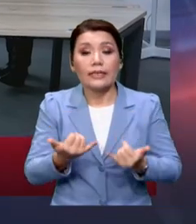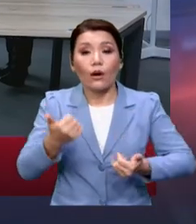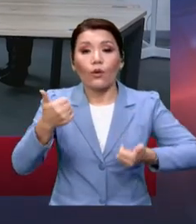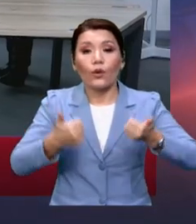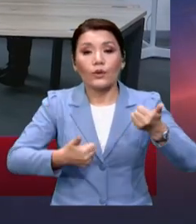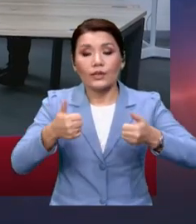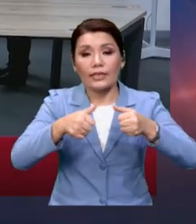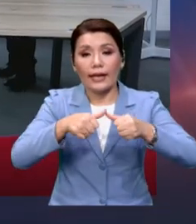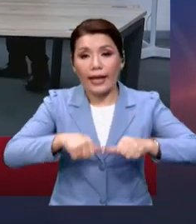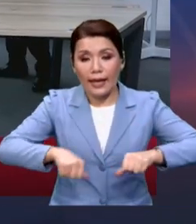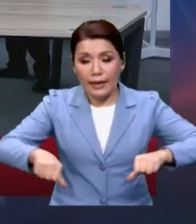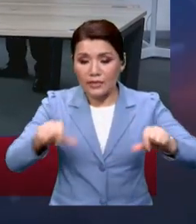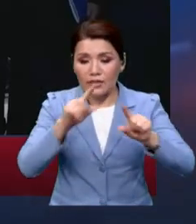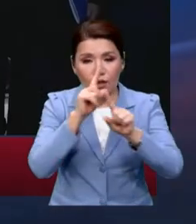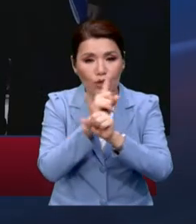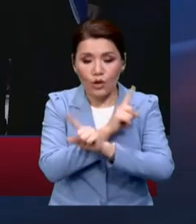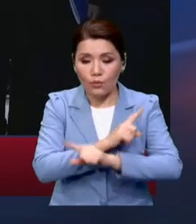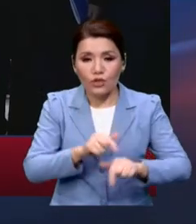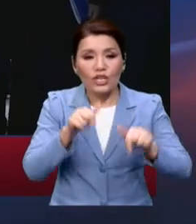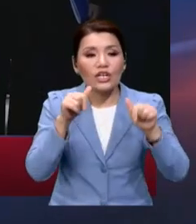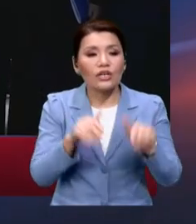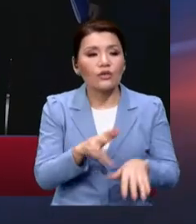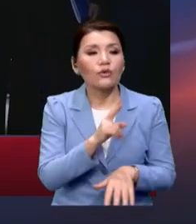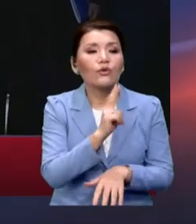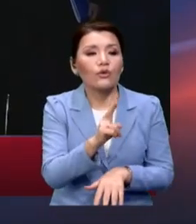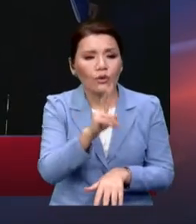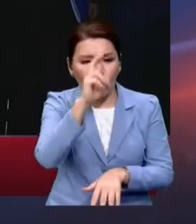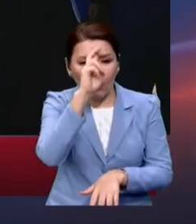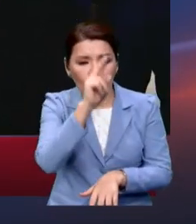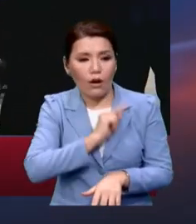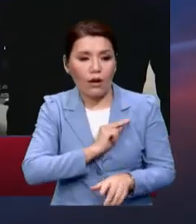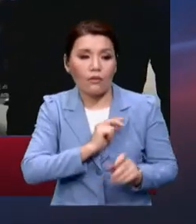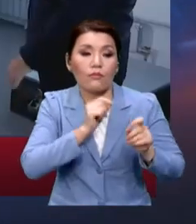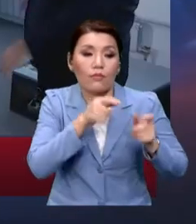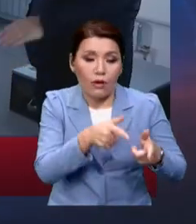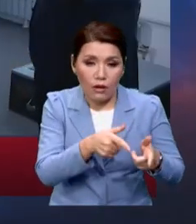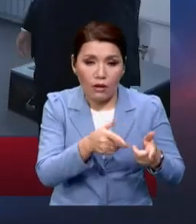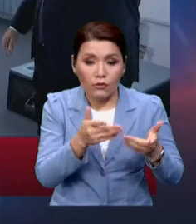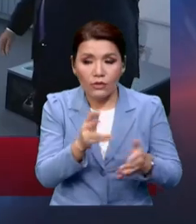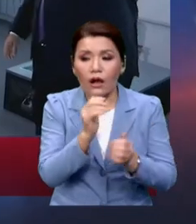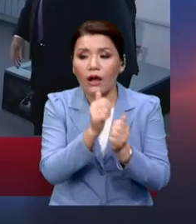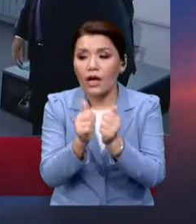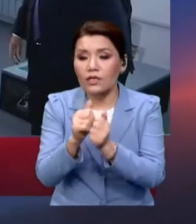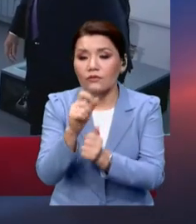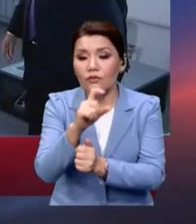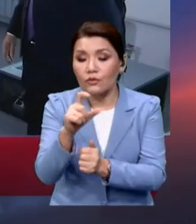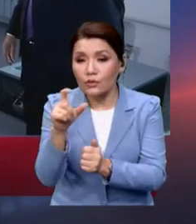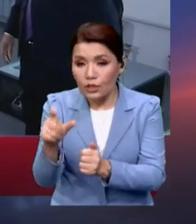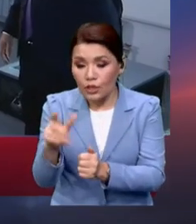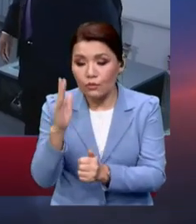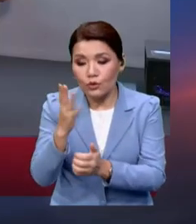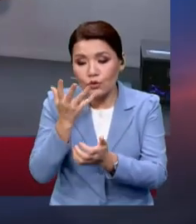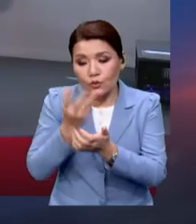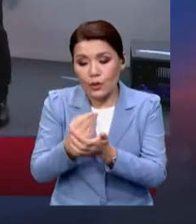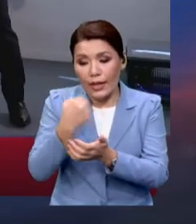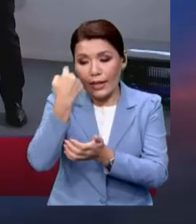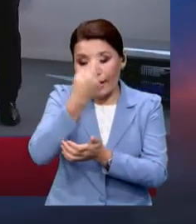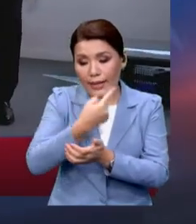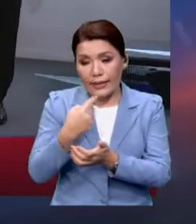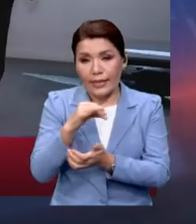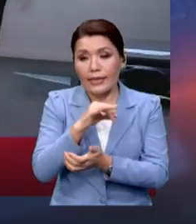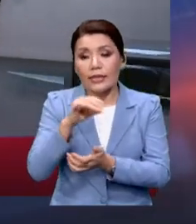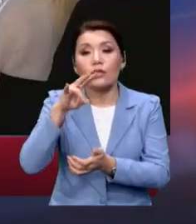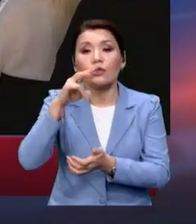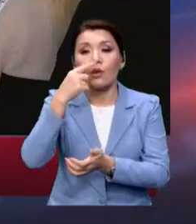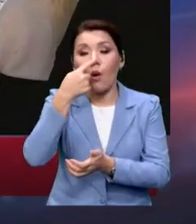конкурсная комиссия не будет решать, кто пройдет на госслужбу. У каждого кандидата будет личный идентификационный